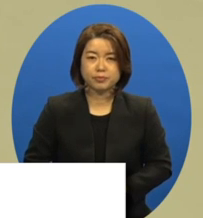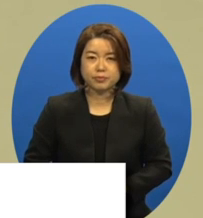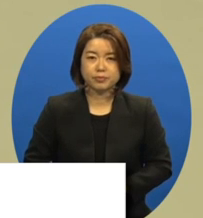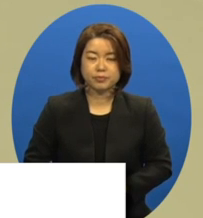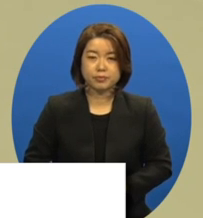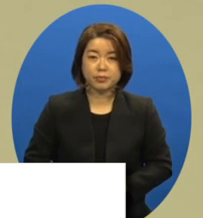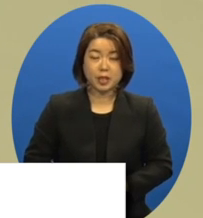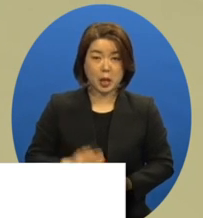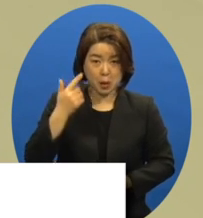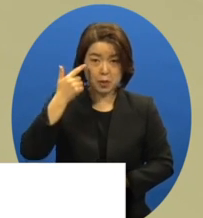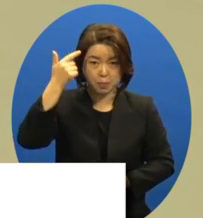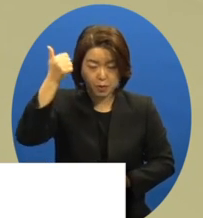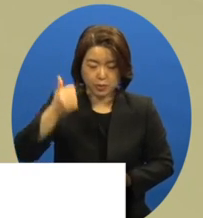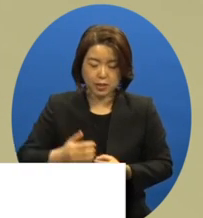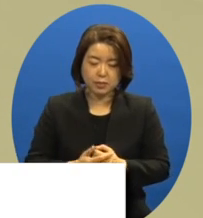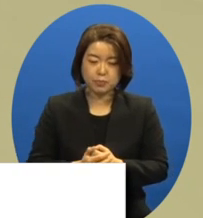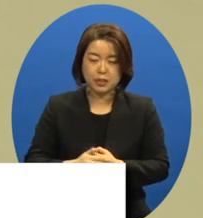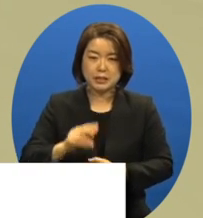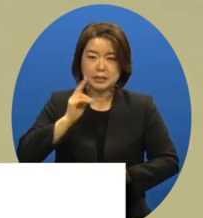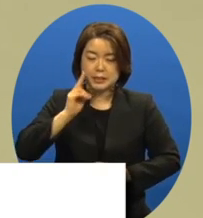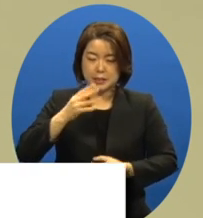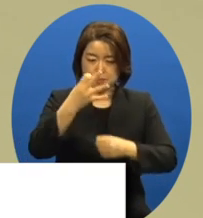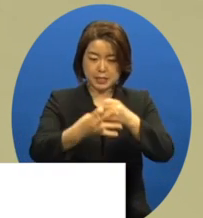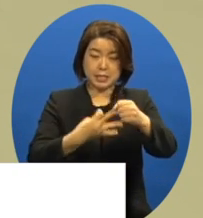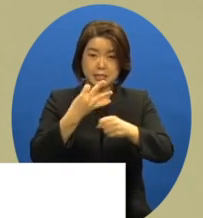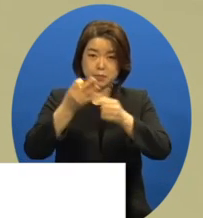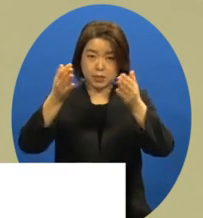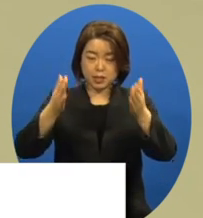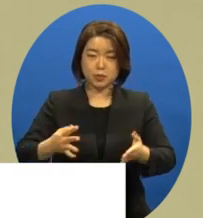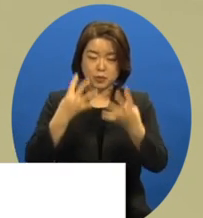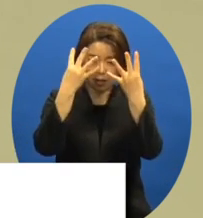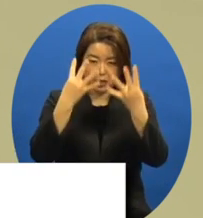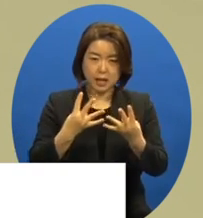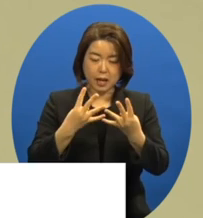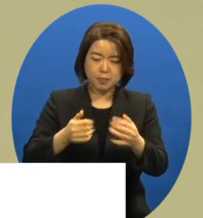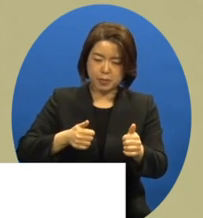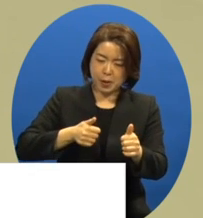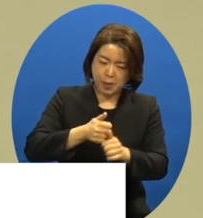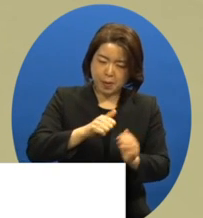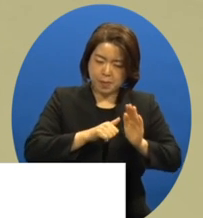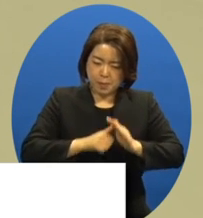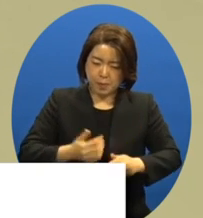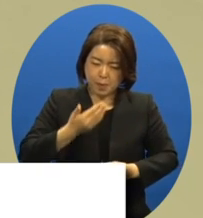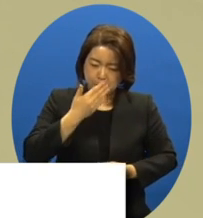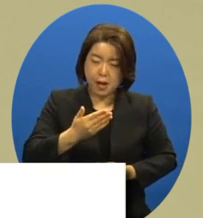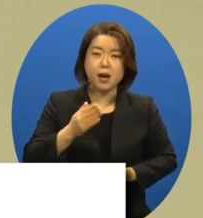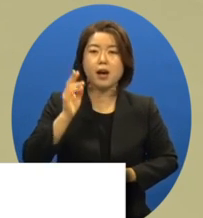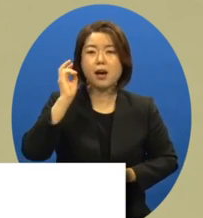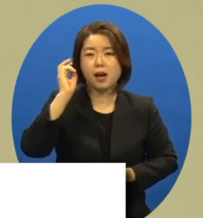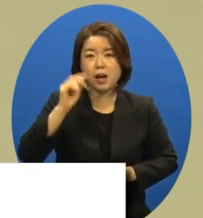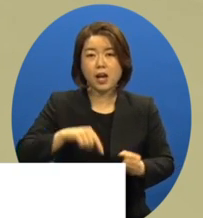리차드 범브란트 목사님이 그 끔찍한 14년의 감옥 생활을 이겨낼 수 있었던 것은